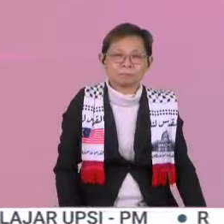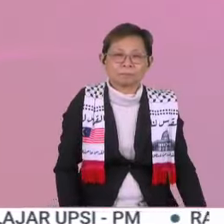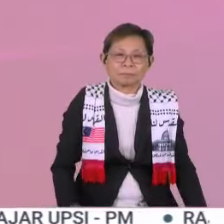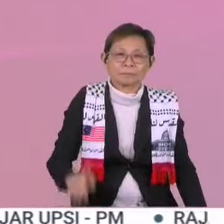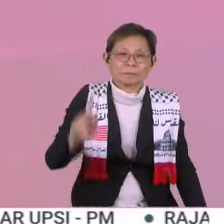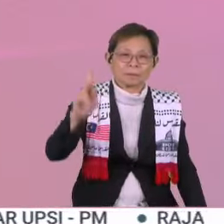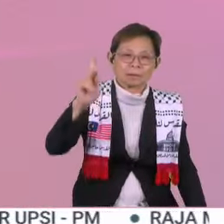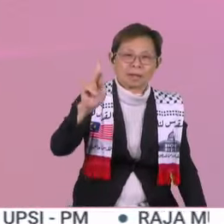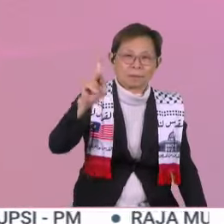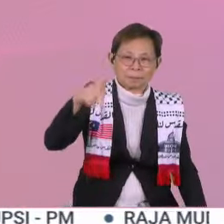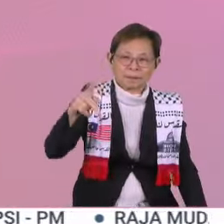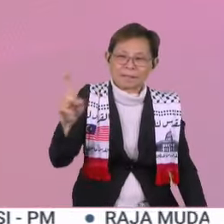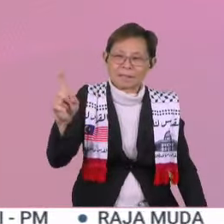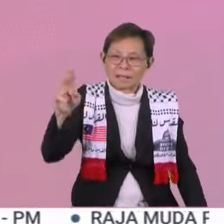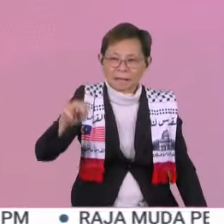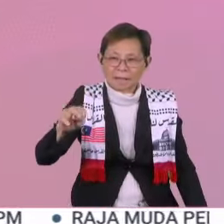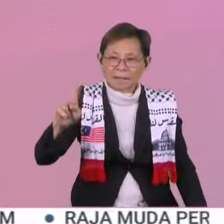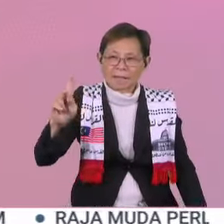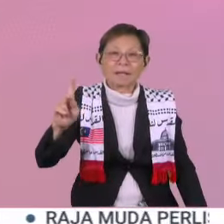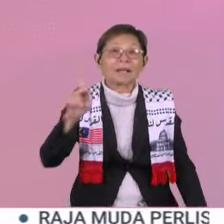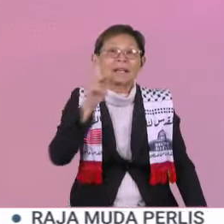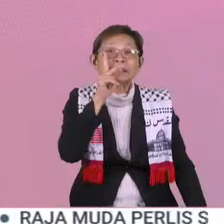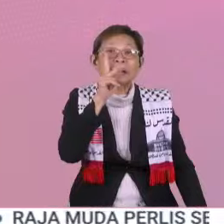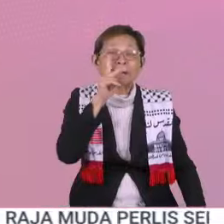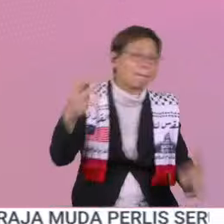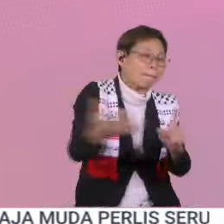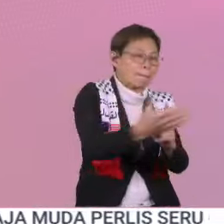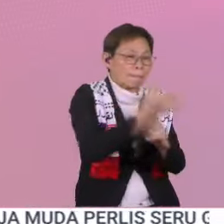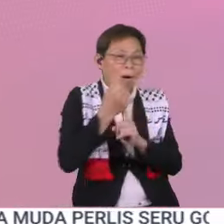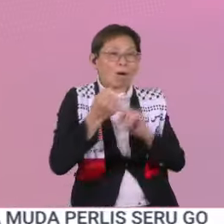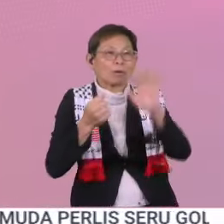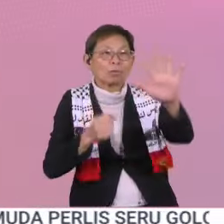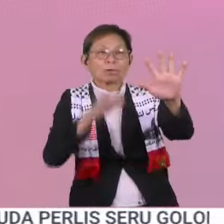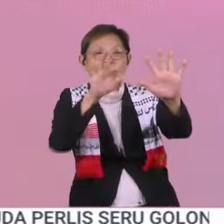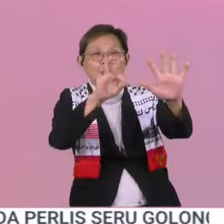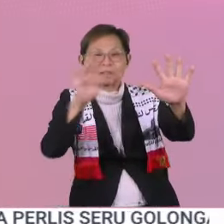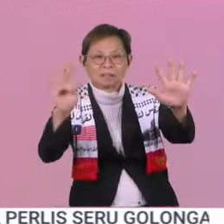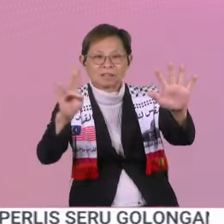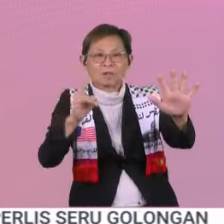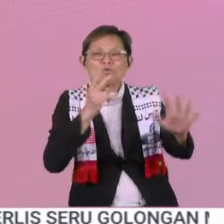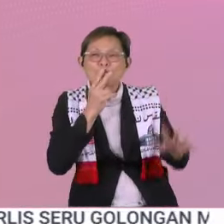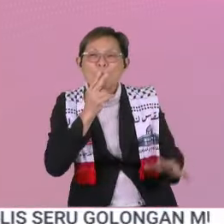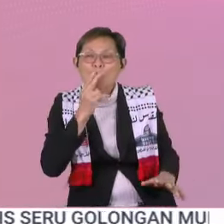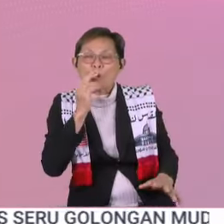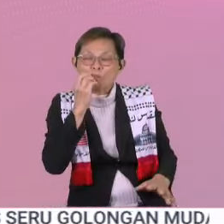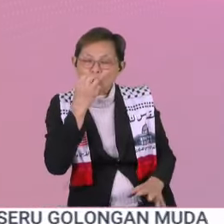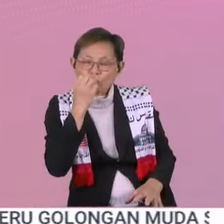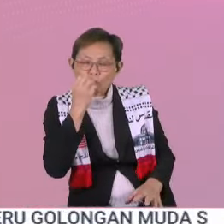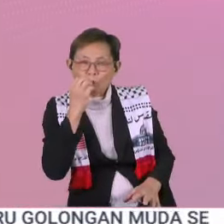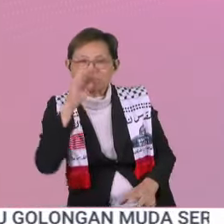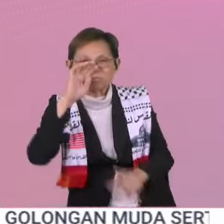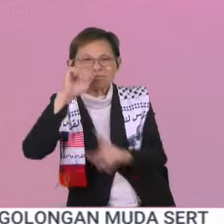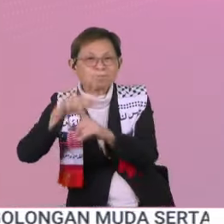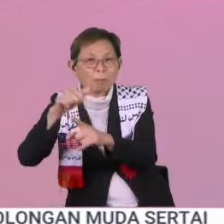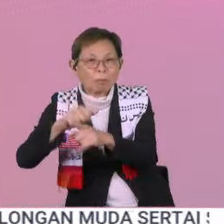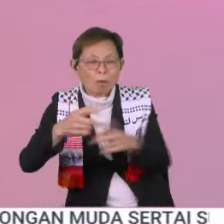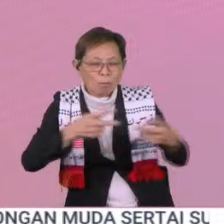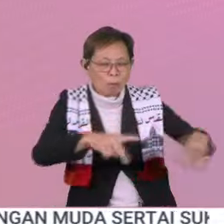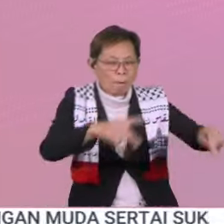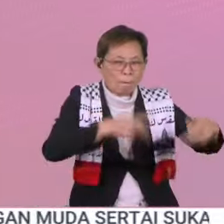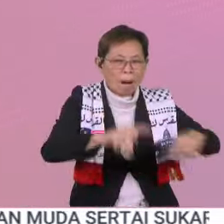Kementerian Perdagangan Dalam Negeri dan Kos Sara Hidup KPDN Kedah berjaya merampas 597 unit tembakau kunyah berjenama Tiruan di sebuah